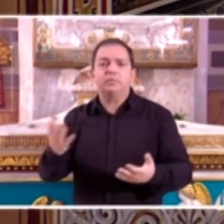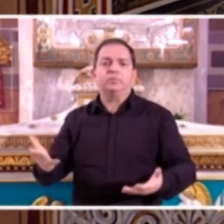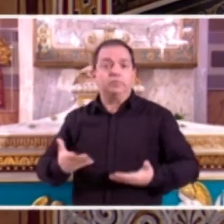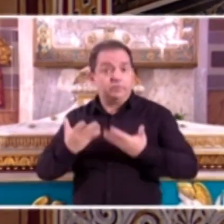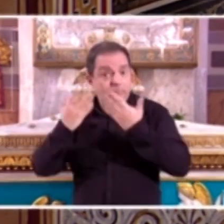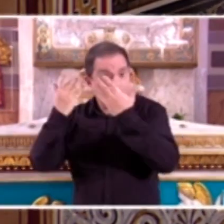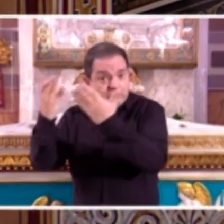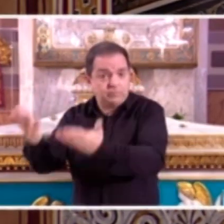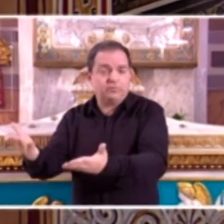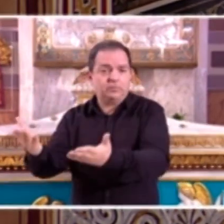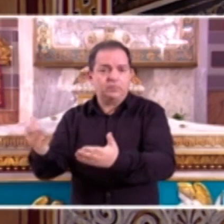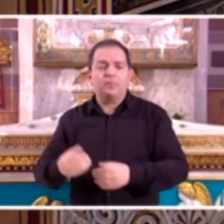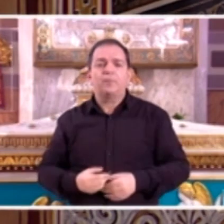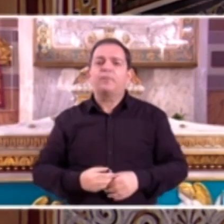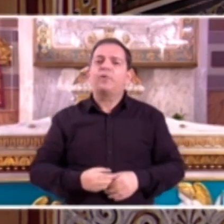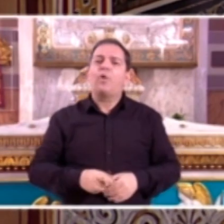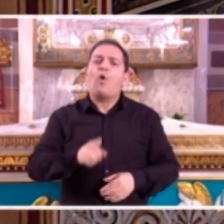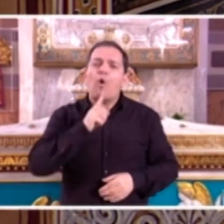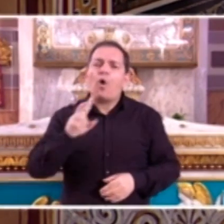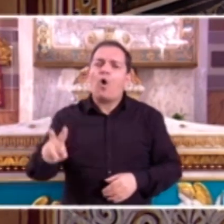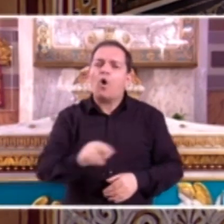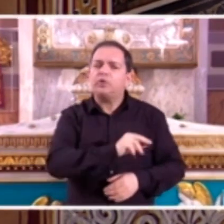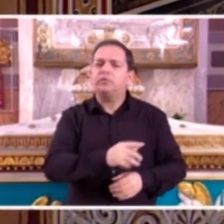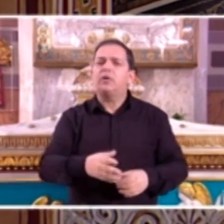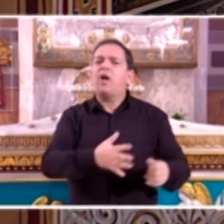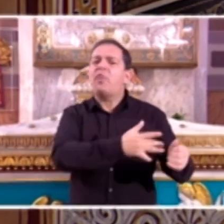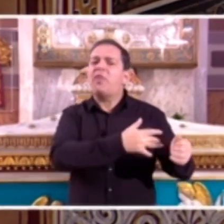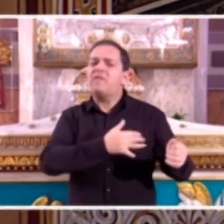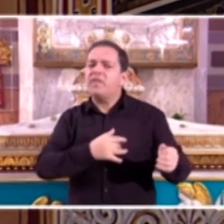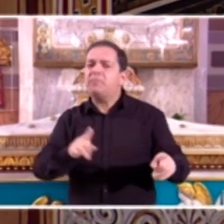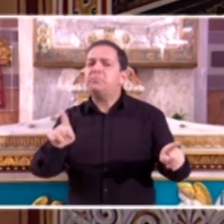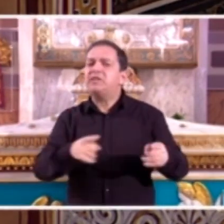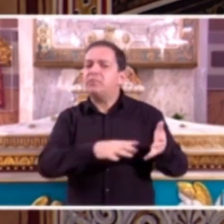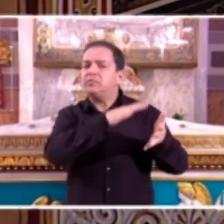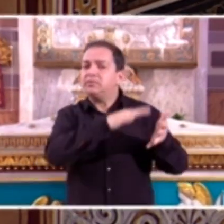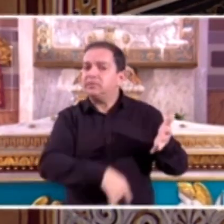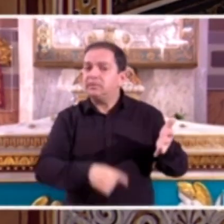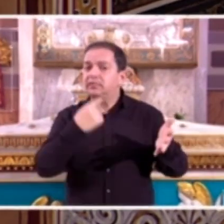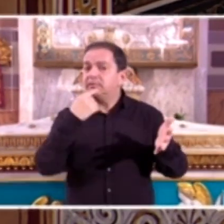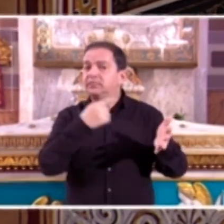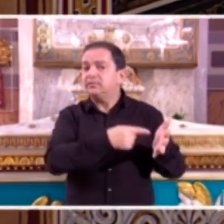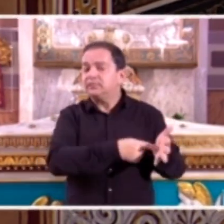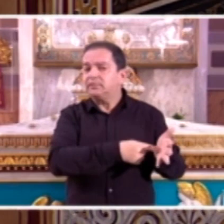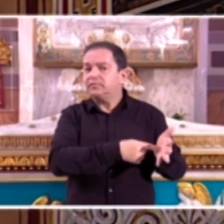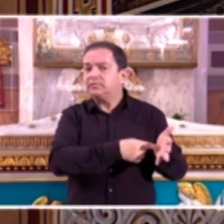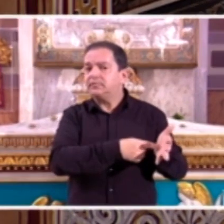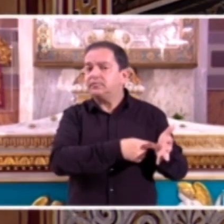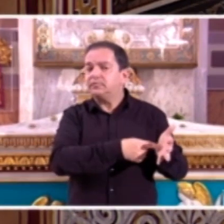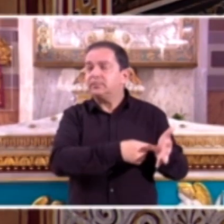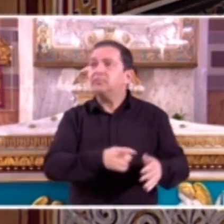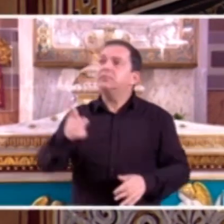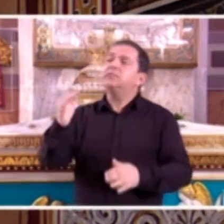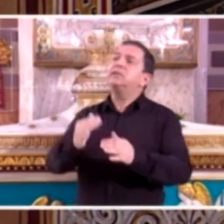μαζί με τον ψαλμοδό της Παλαιάς Διαθήκης να αναφωνούμε «Το